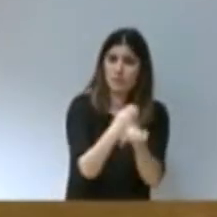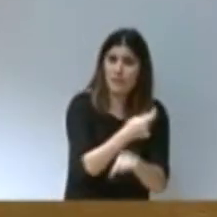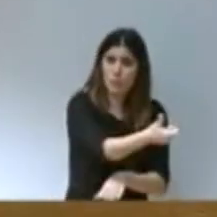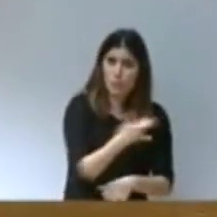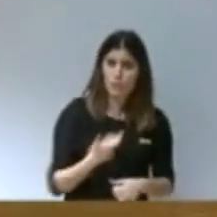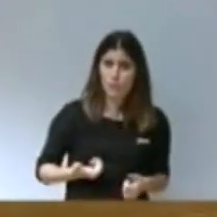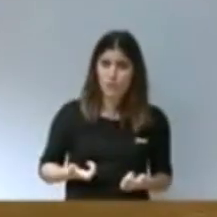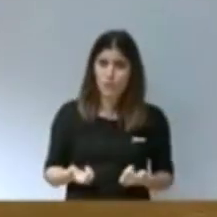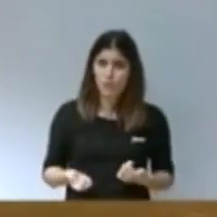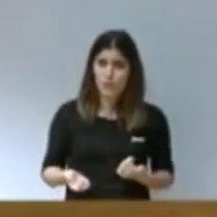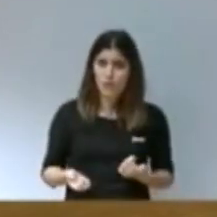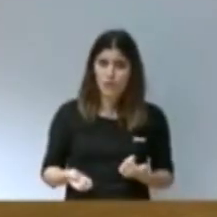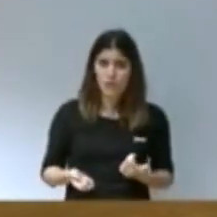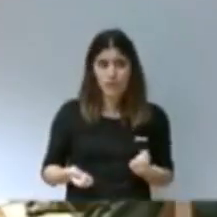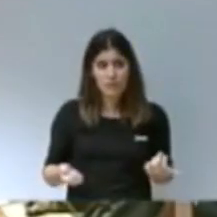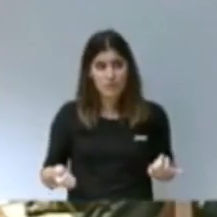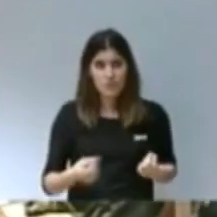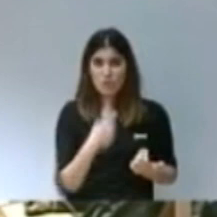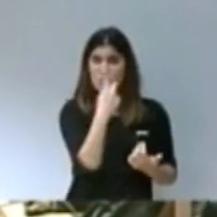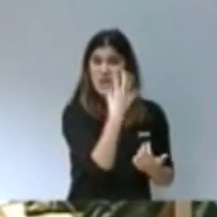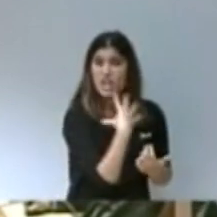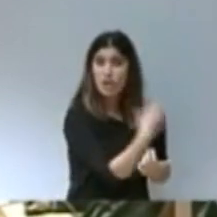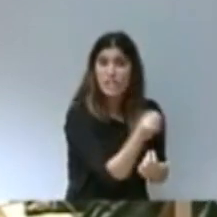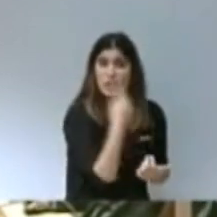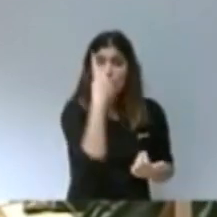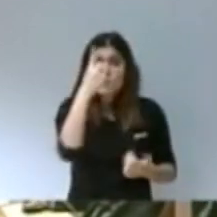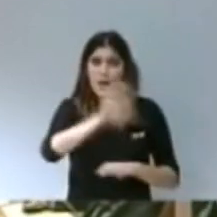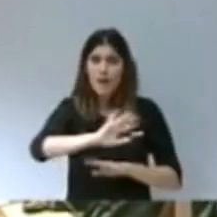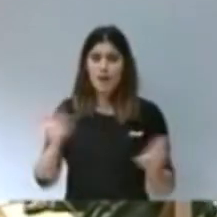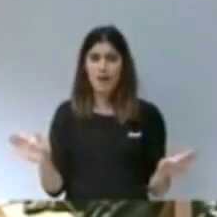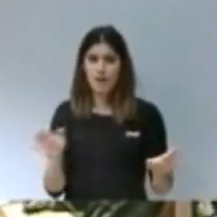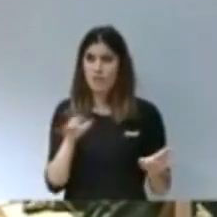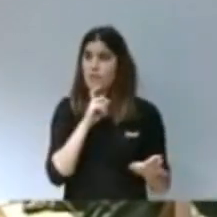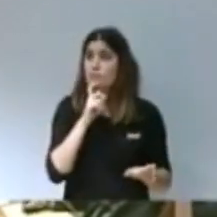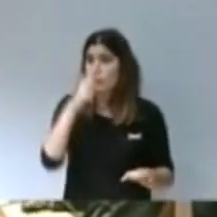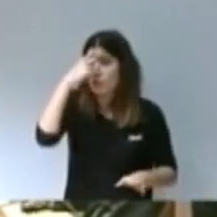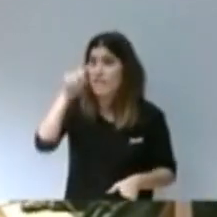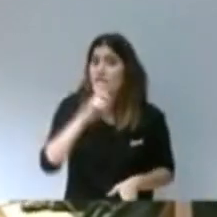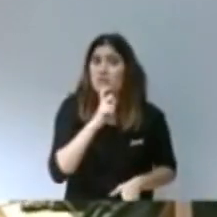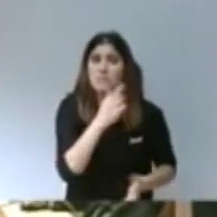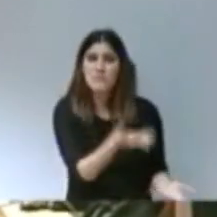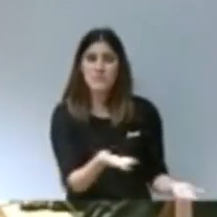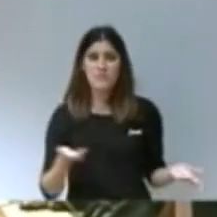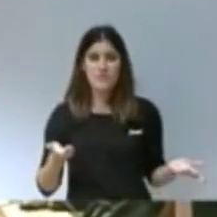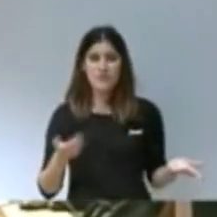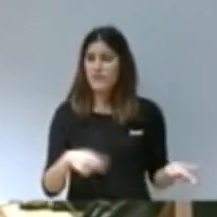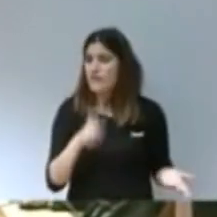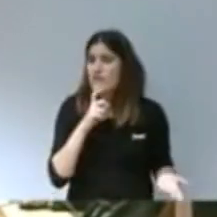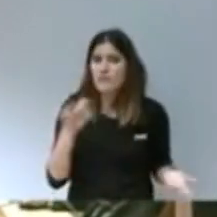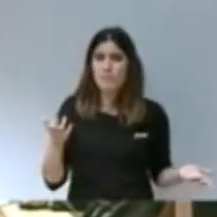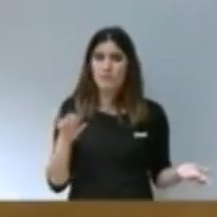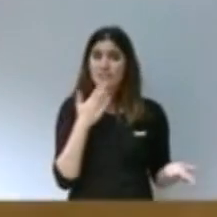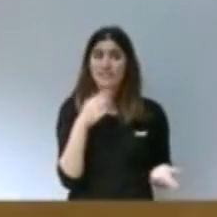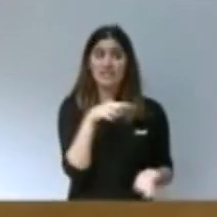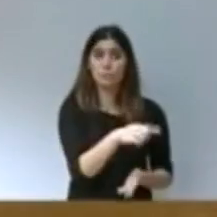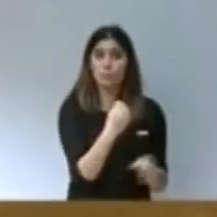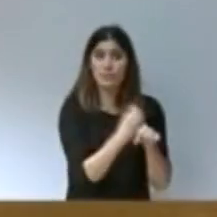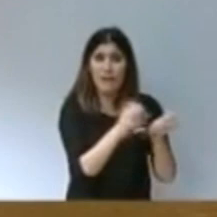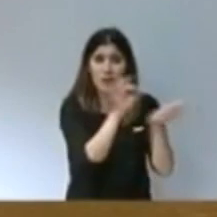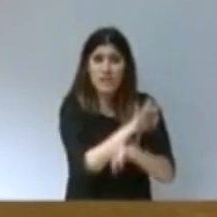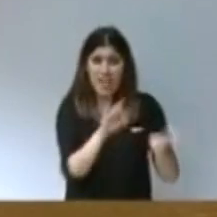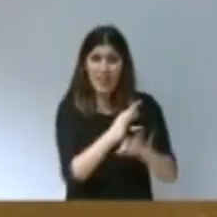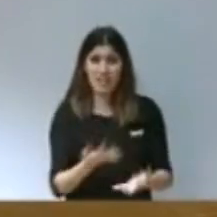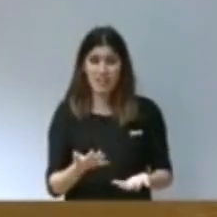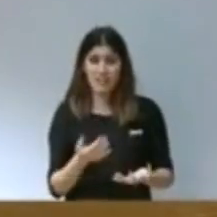treballar poquet. A per una de 18. Com va saber-ho? Com va saber-ho si vostè no